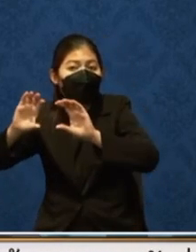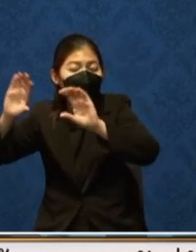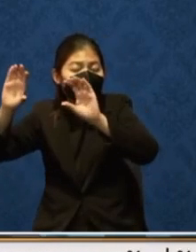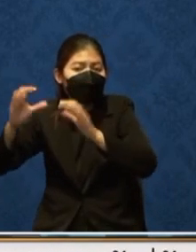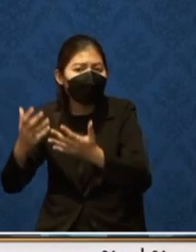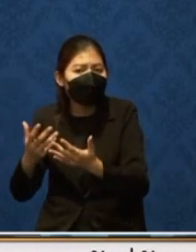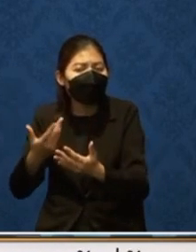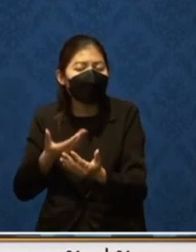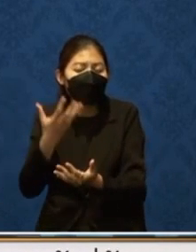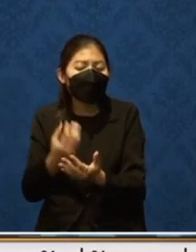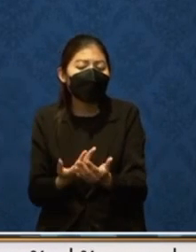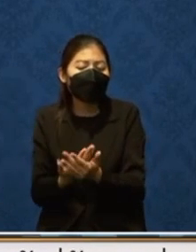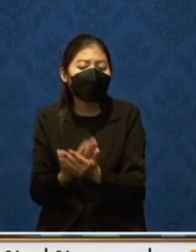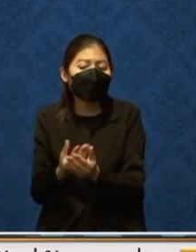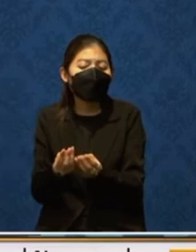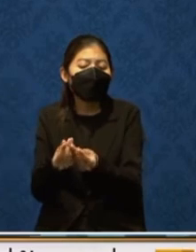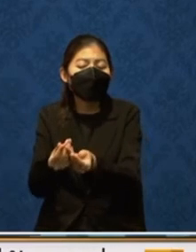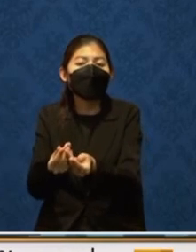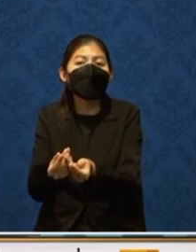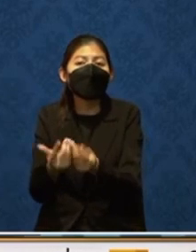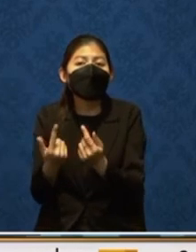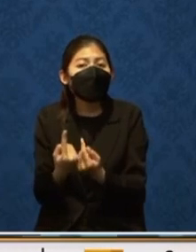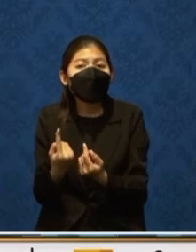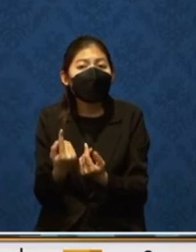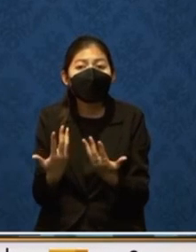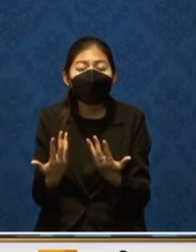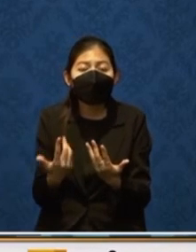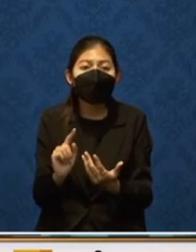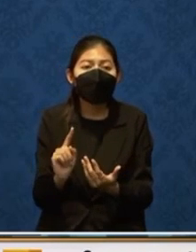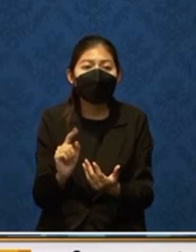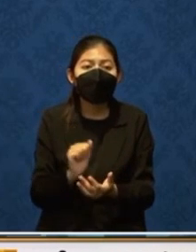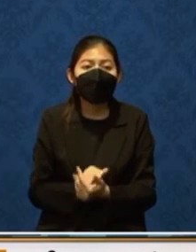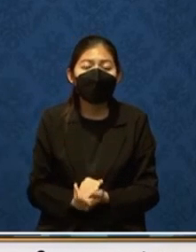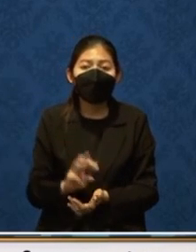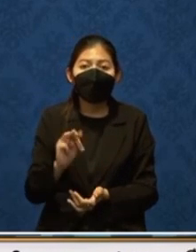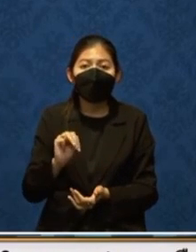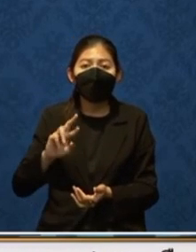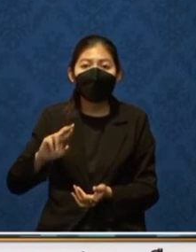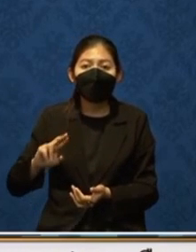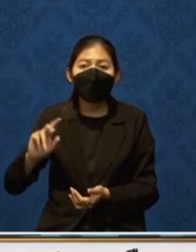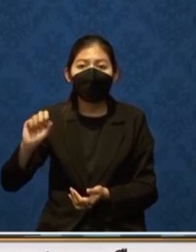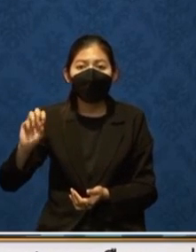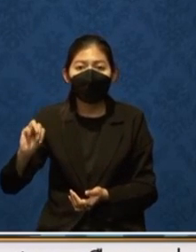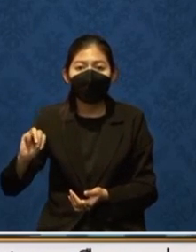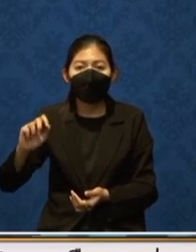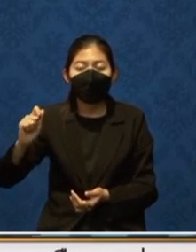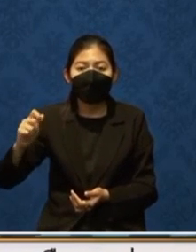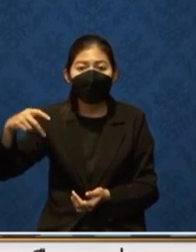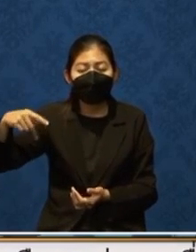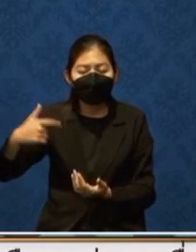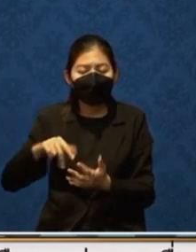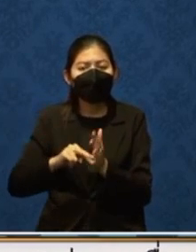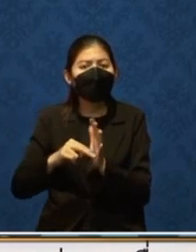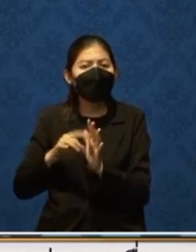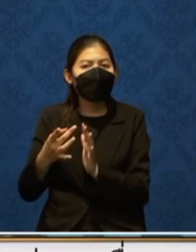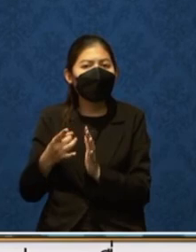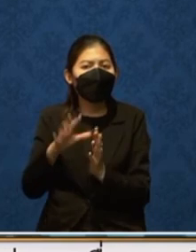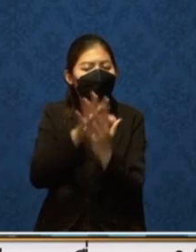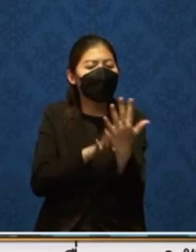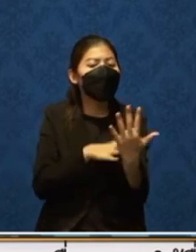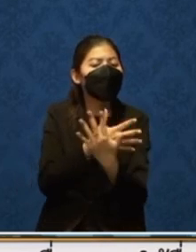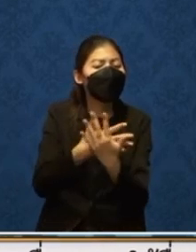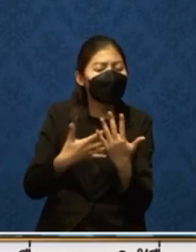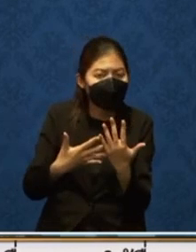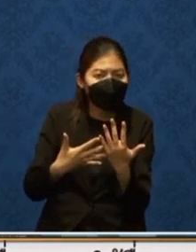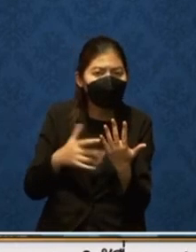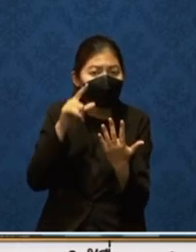คืนที่ดินนน MR MapsคืออะไรครัMR Maps คือแผนแ่บบทใหญ่ซึ่งแผ